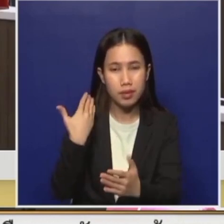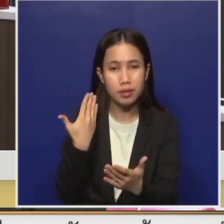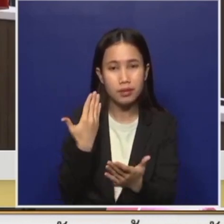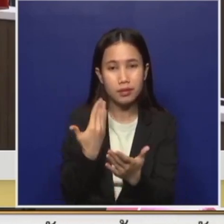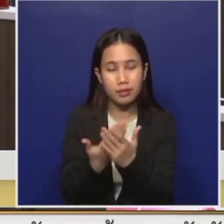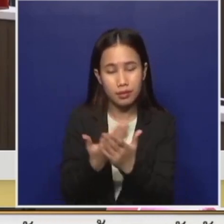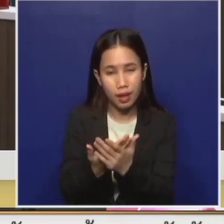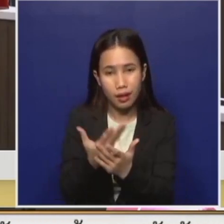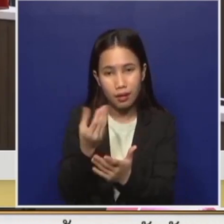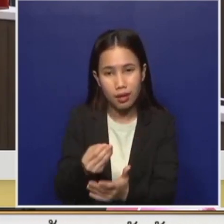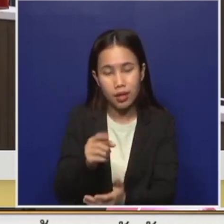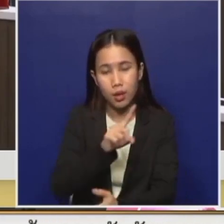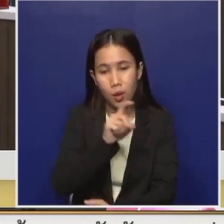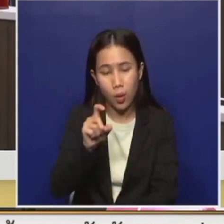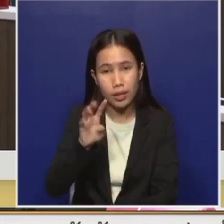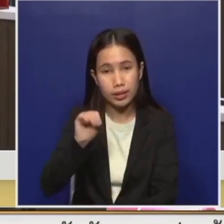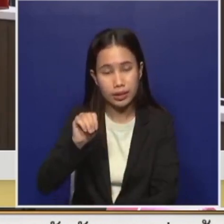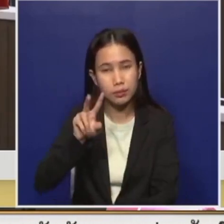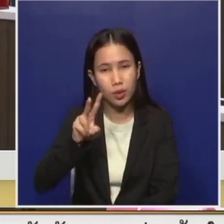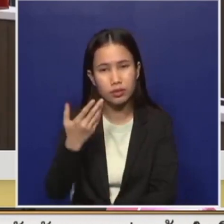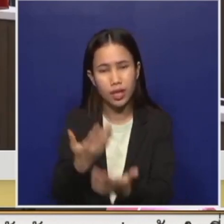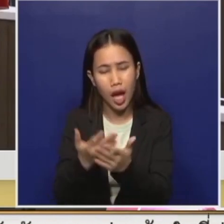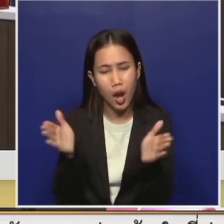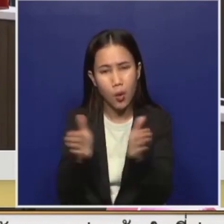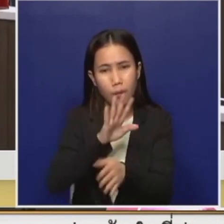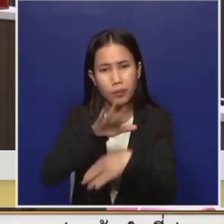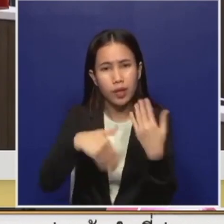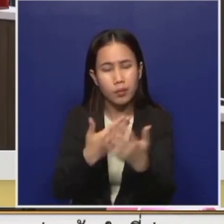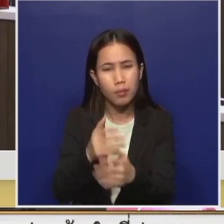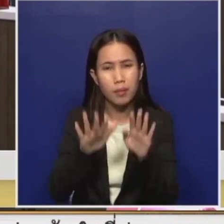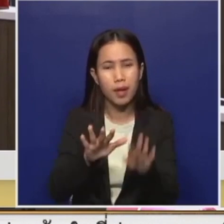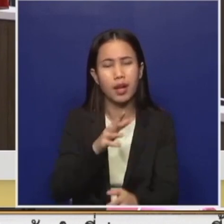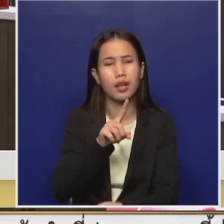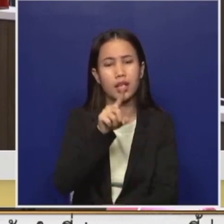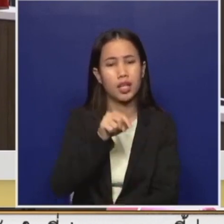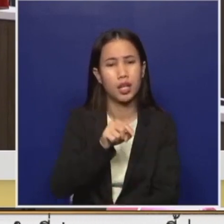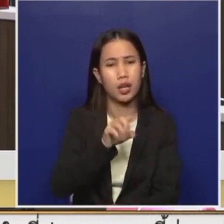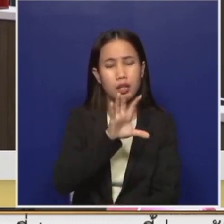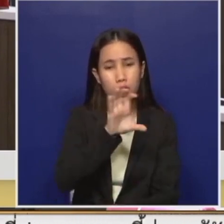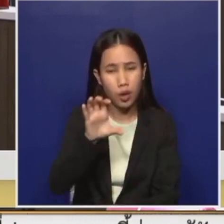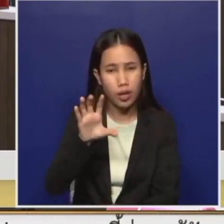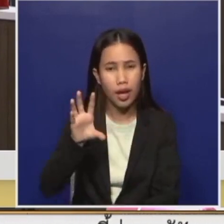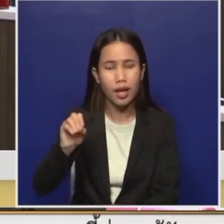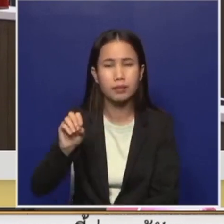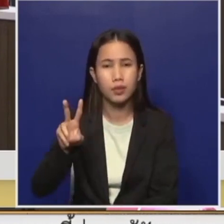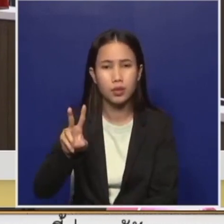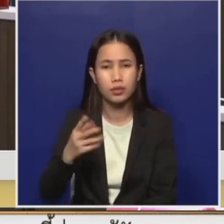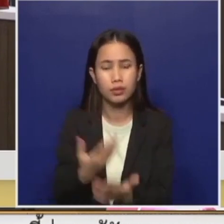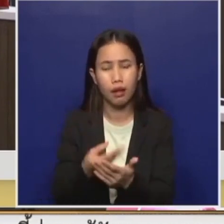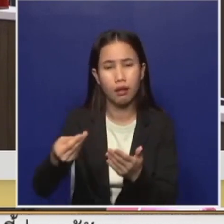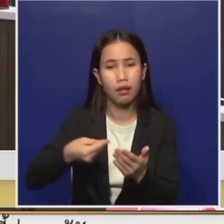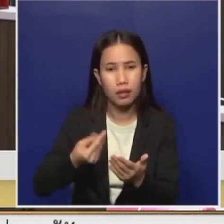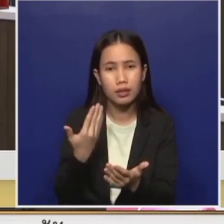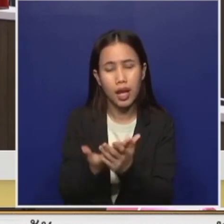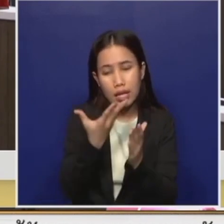นี่ hani respective แล้ว 122 เค prowad?รวมๆ เลยนะ simulations 100 100 ลี 50 2100